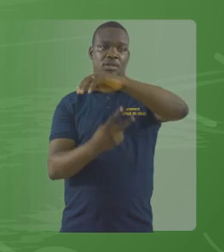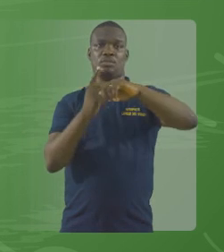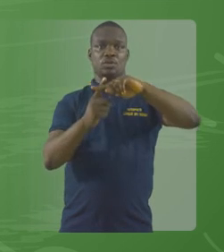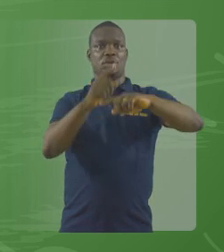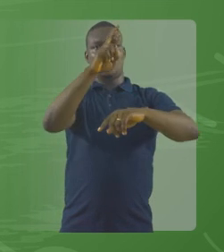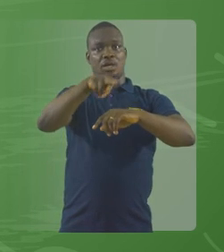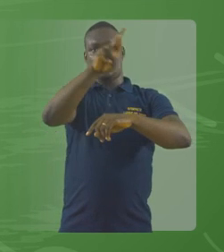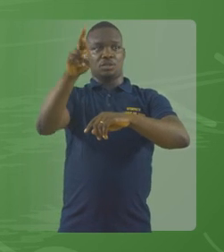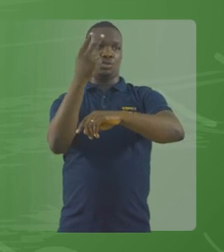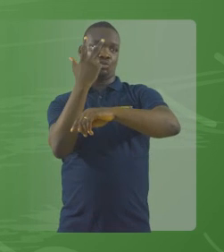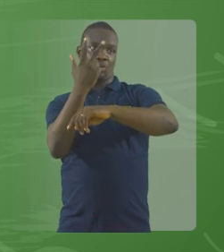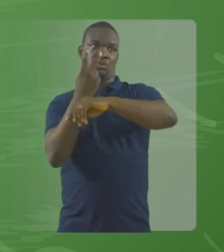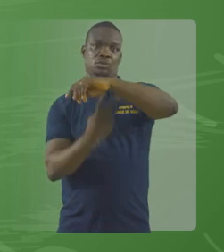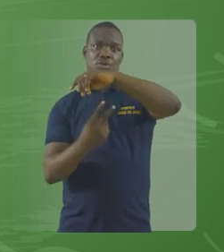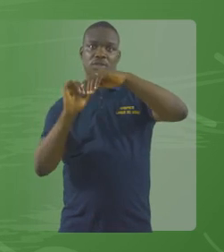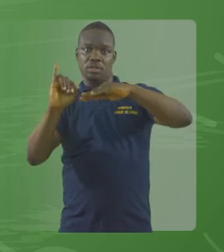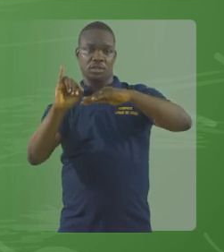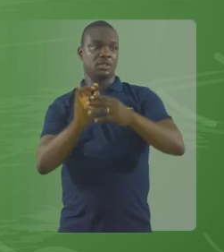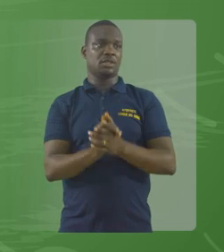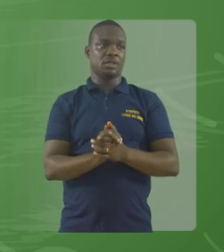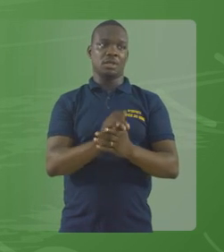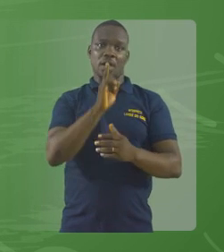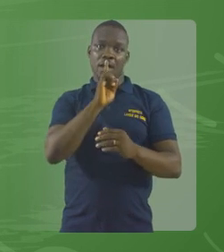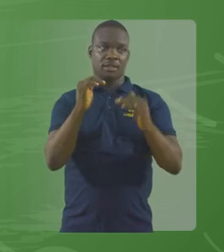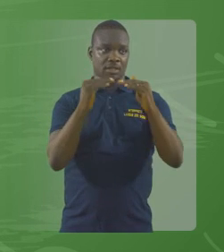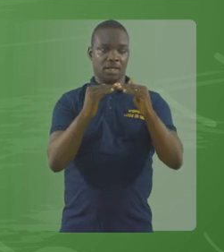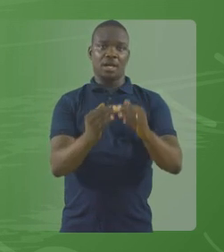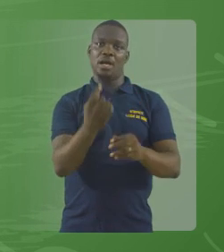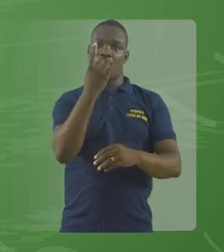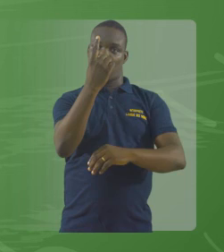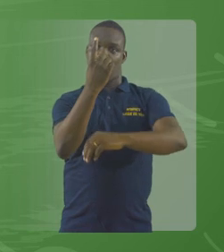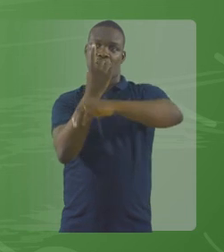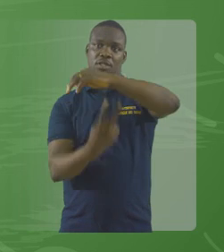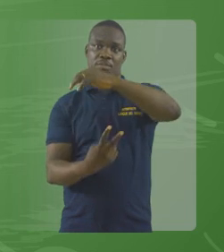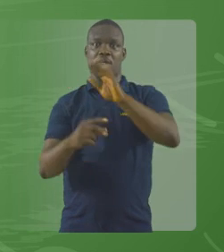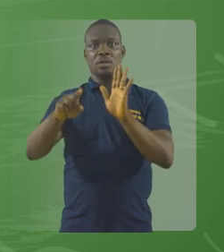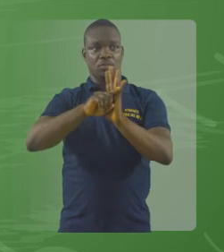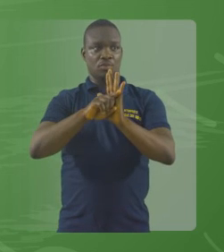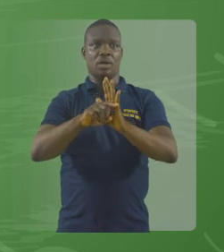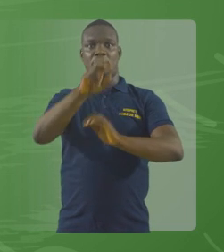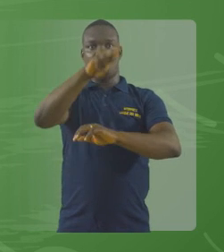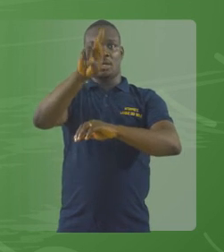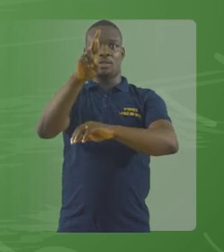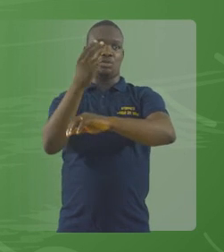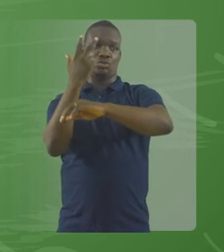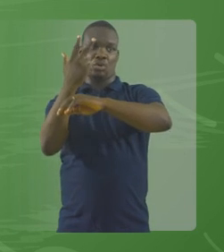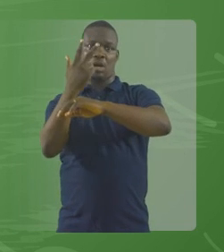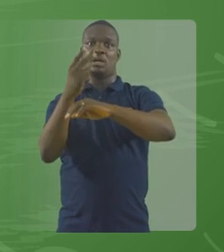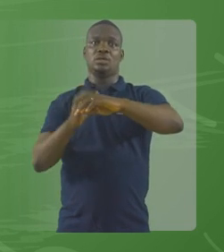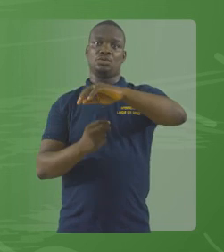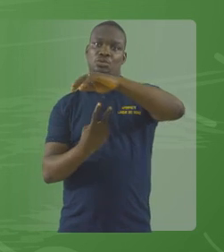2i et B est égal à 1 demi moins racine de 3 sur 2i.